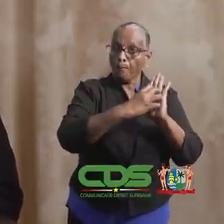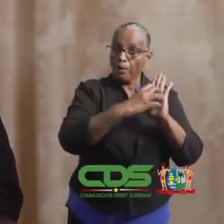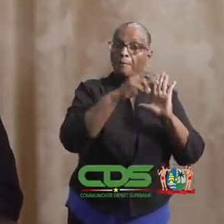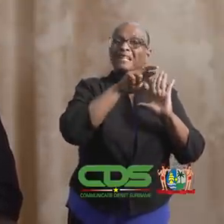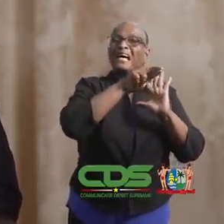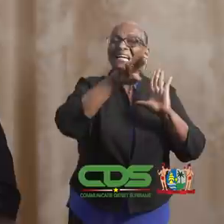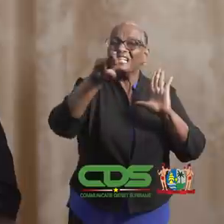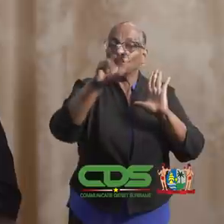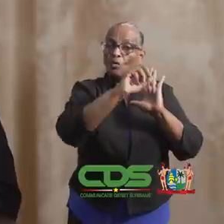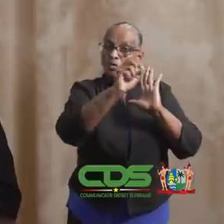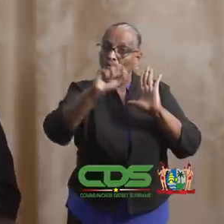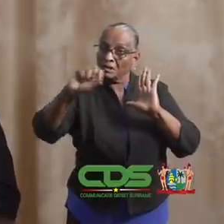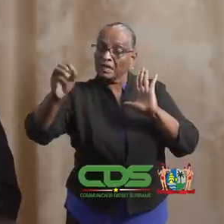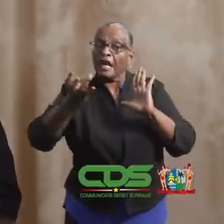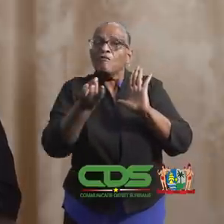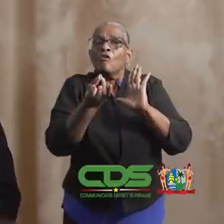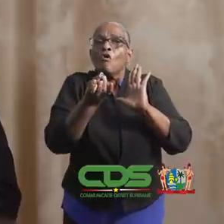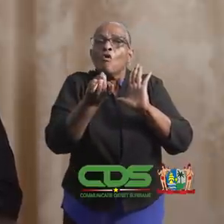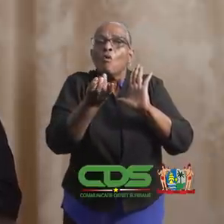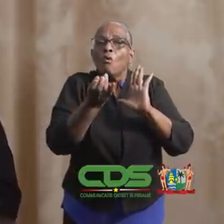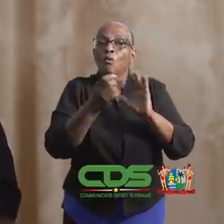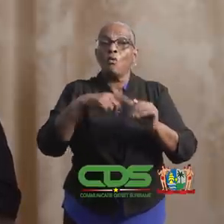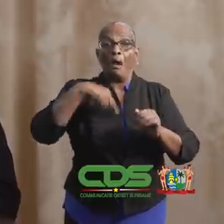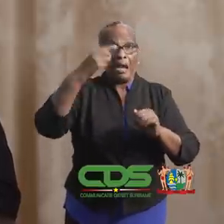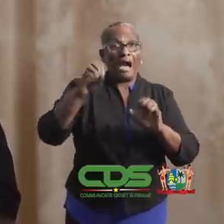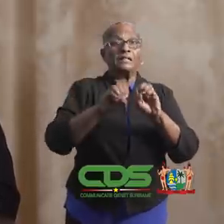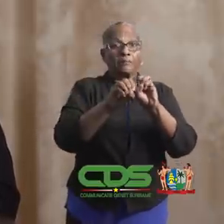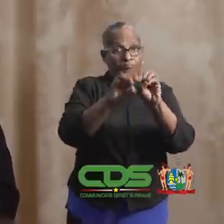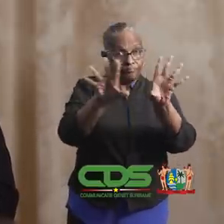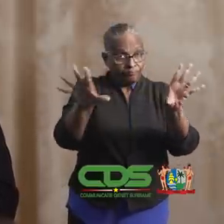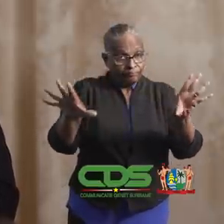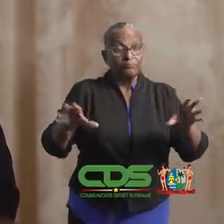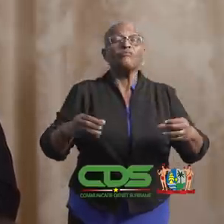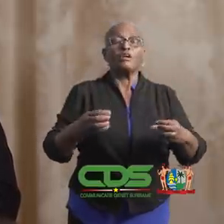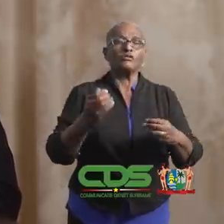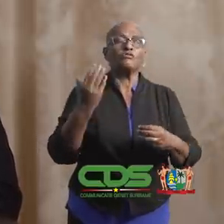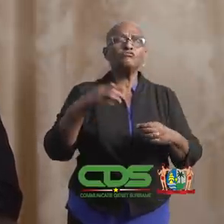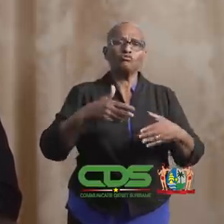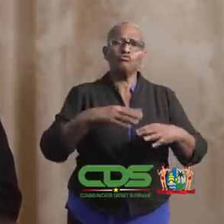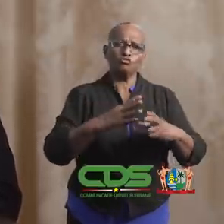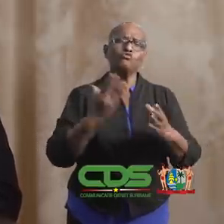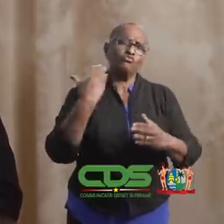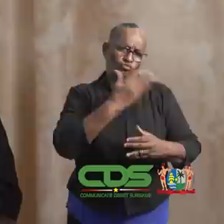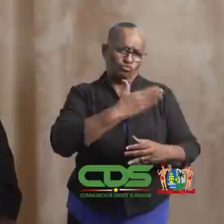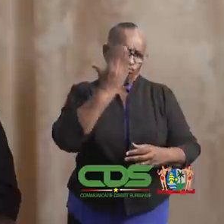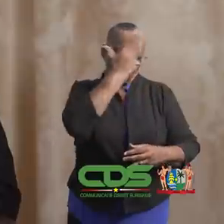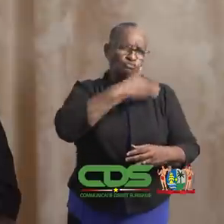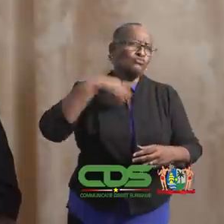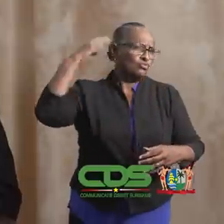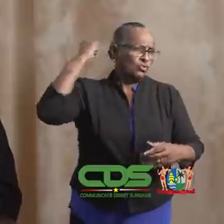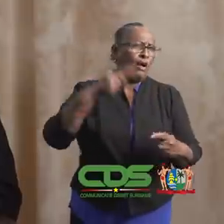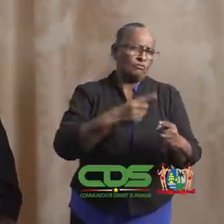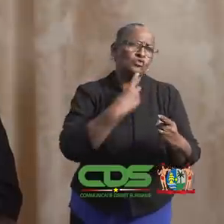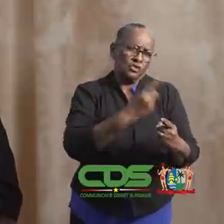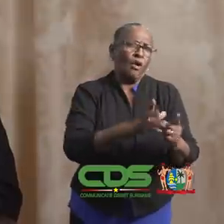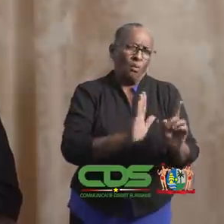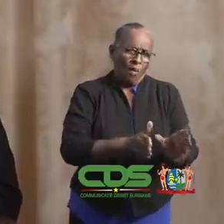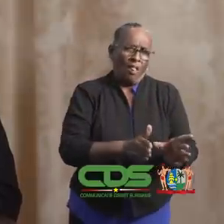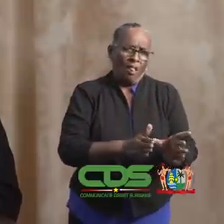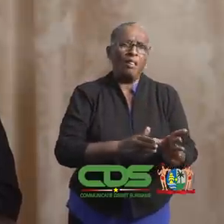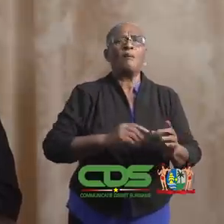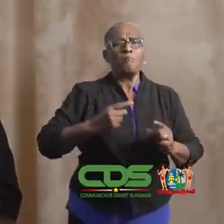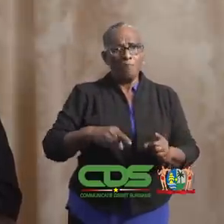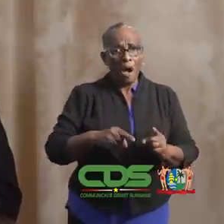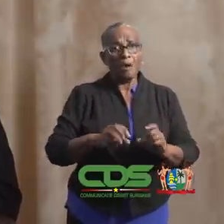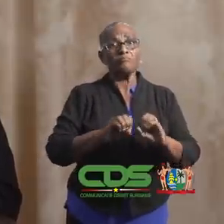risiconiveaus zullen nader bekend worden gemaakt door de bevoegde Surinaamse autoriteiten. De klassificatie van de landen zal